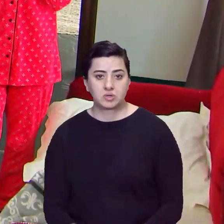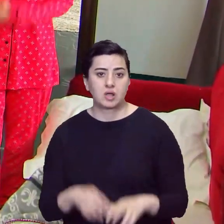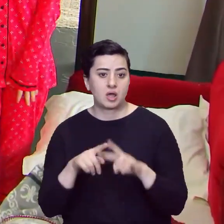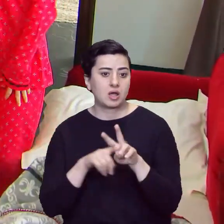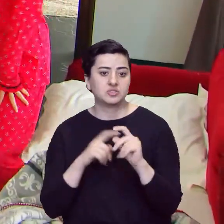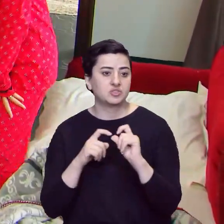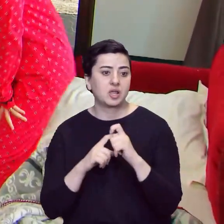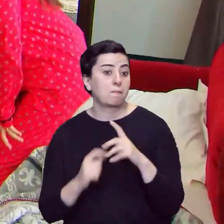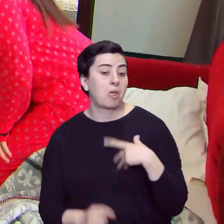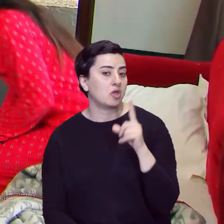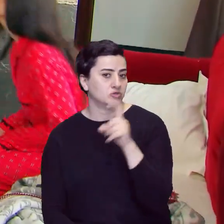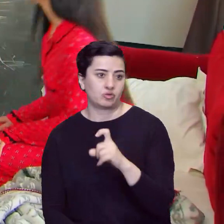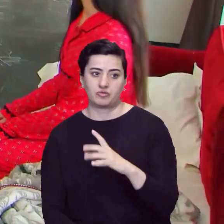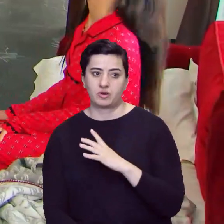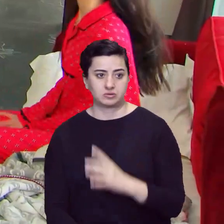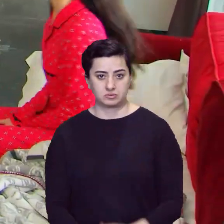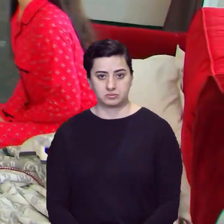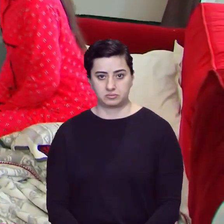Ayşe'ye soracaktır.